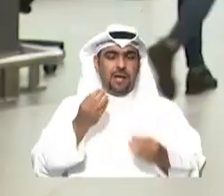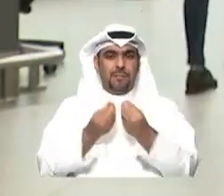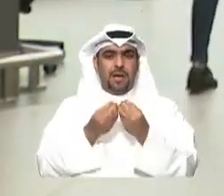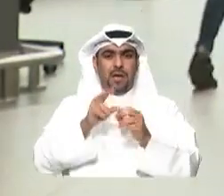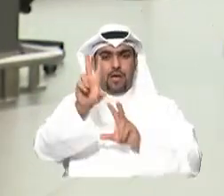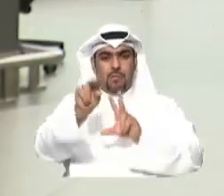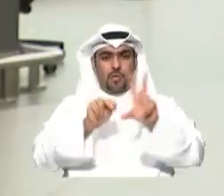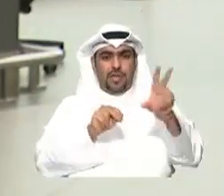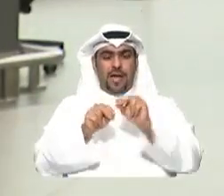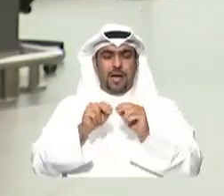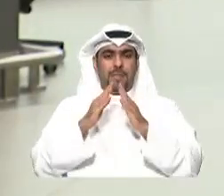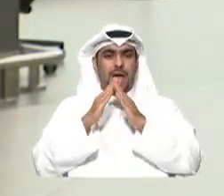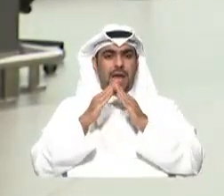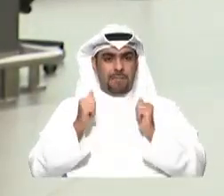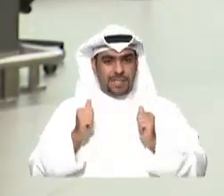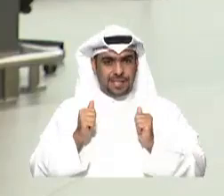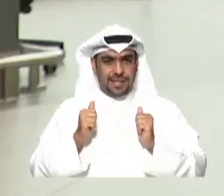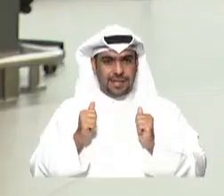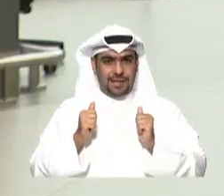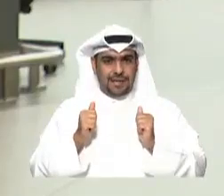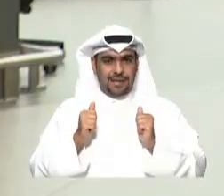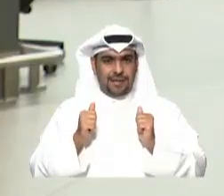واحنا دائما